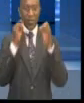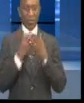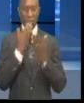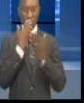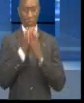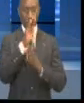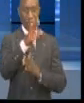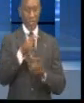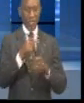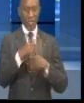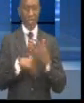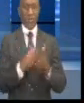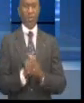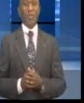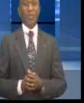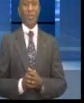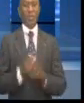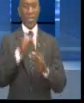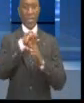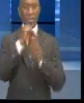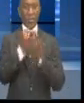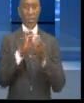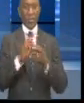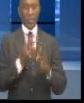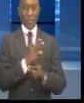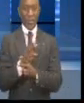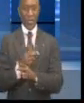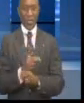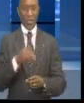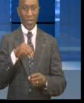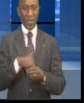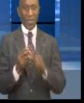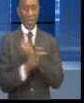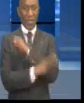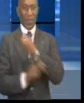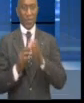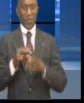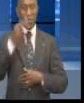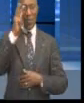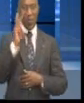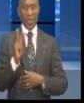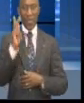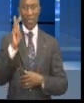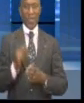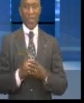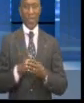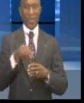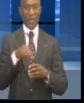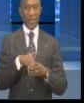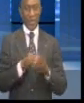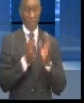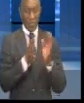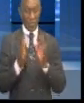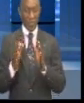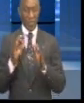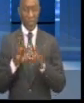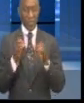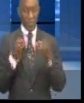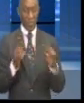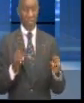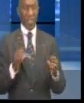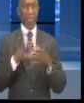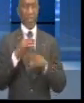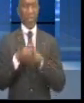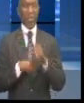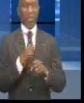bonsoir. La situation sécuritaire dans le Haut-Katanga, les préparatifs des festivités de fin d'année sont là les points importants traités